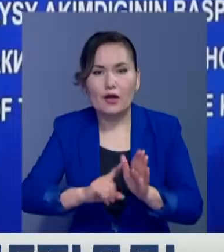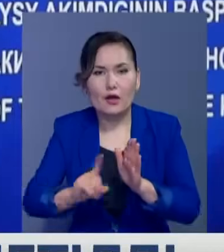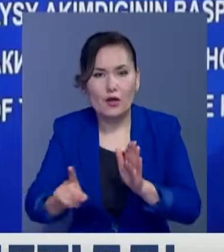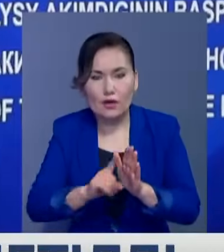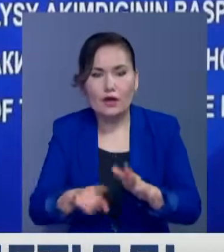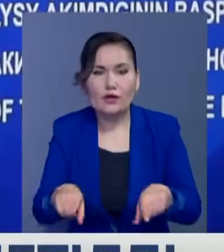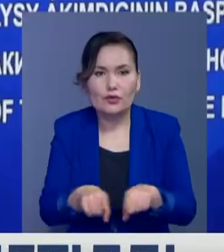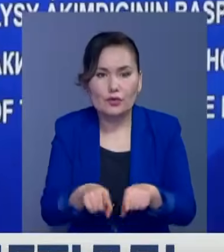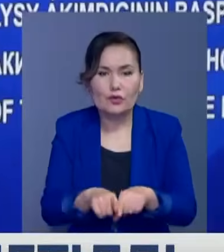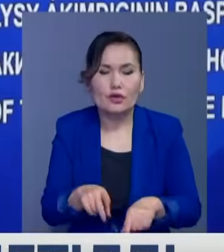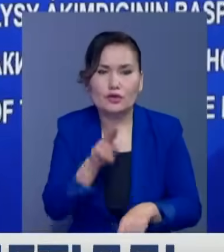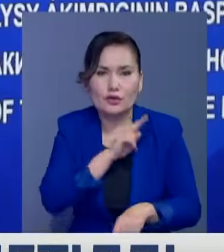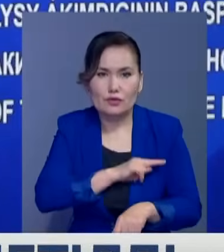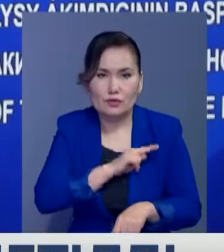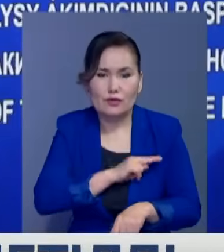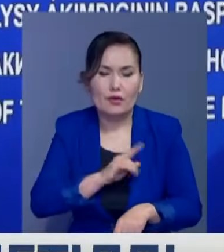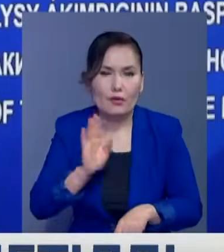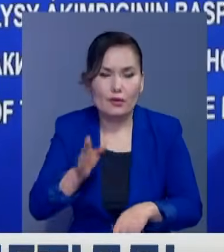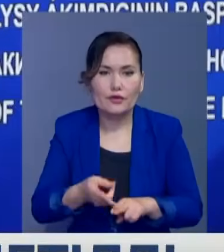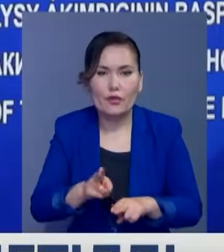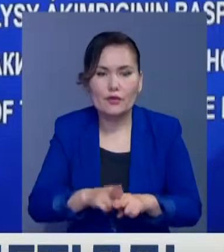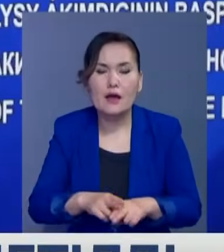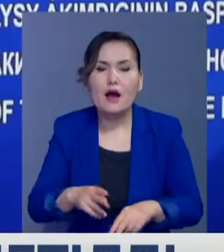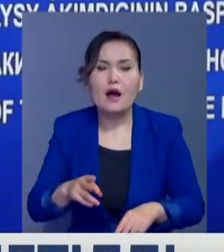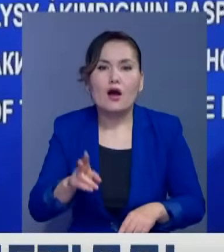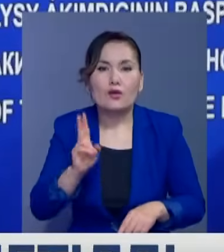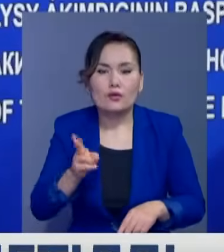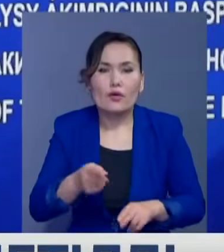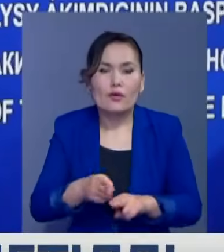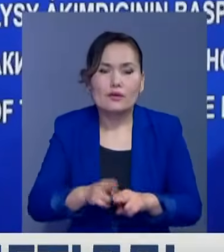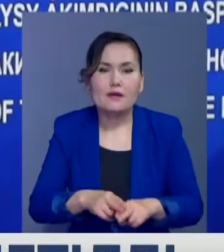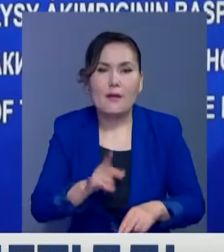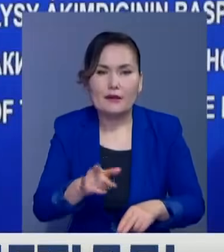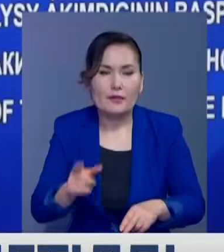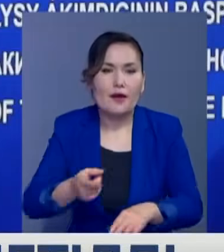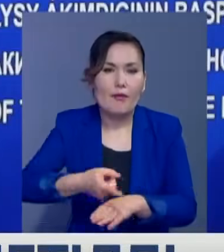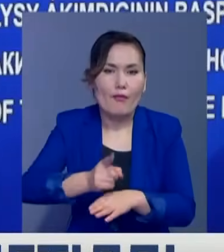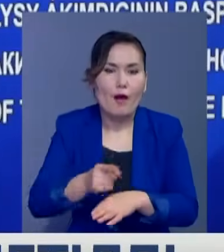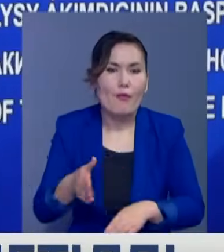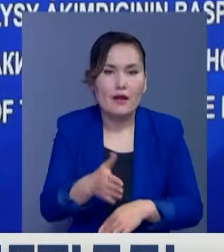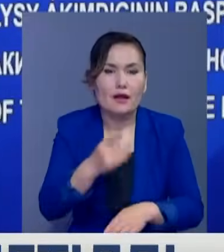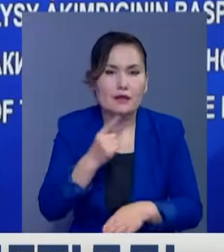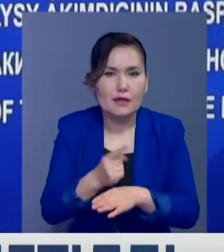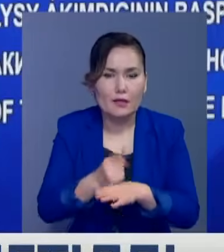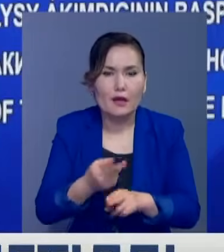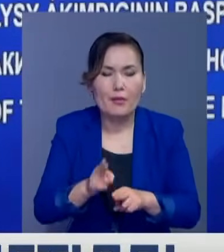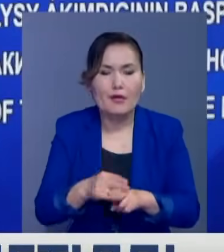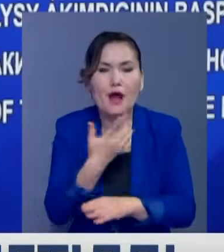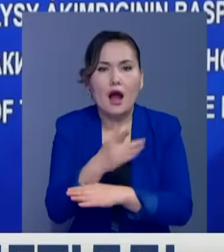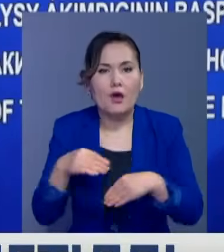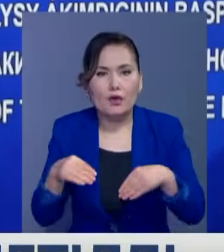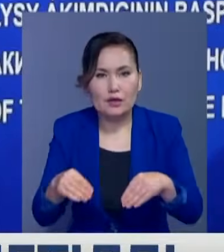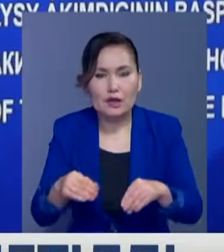және басқалары ұйымдастыруына жол бермей мақсатында сондай-ақ жаппай халық жиналатын орындарды, скверлер, саябақтар, ағаш отырғызу,